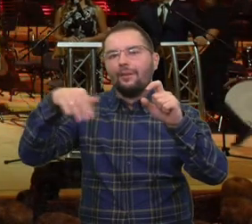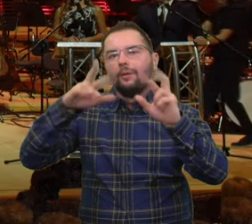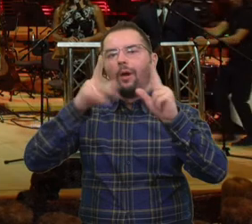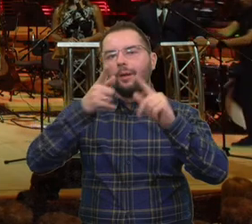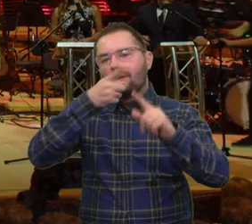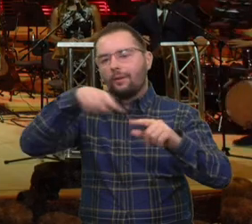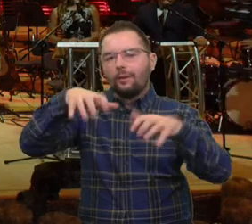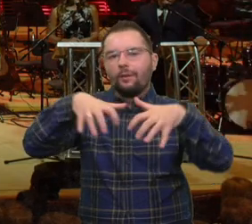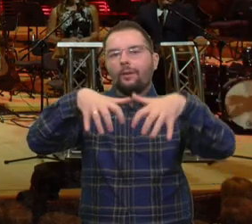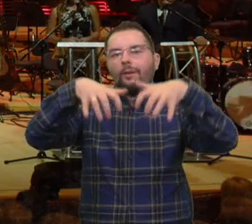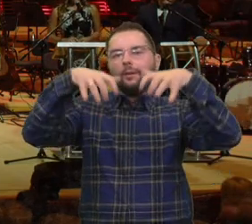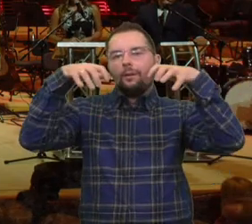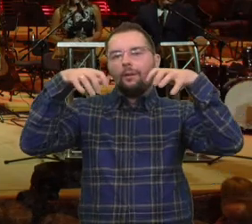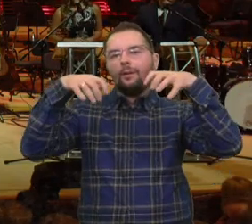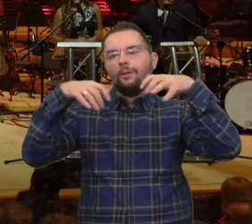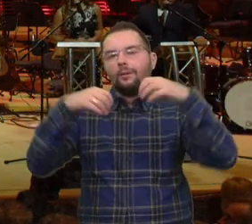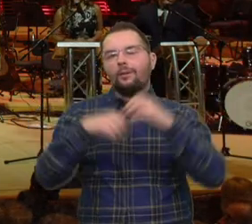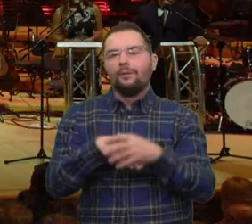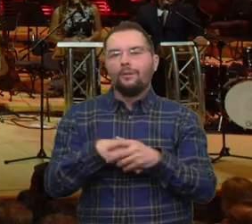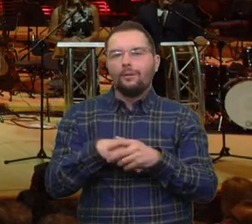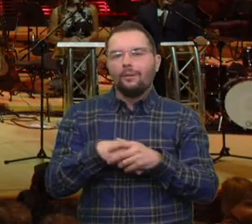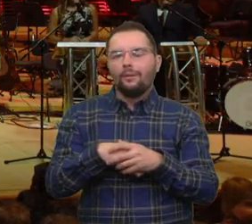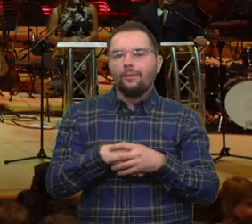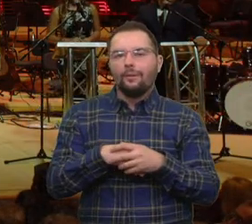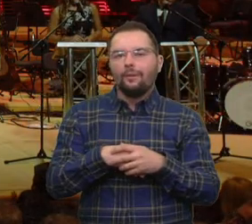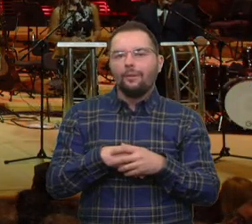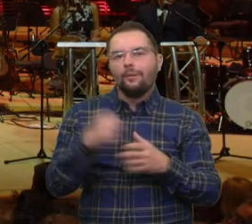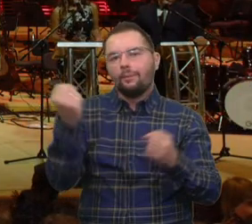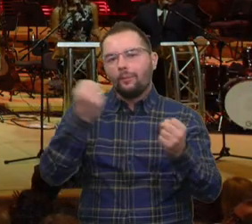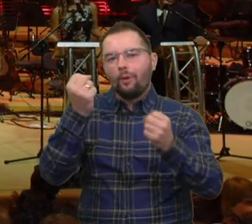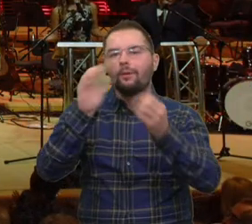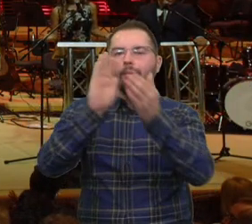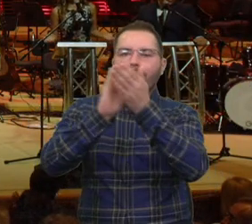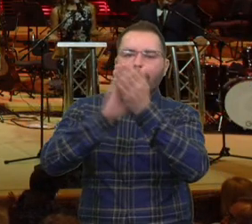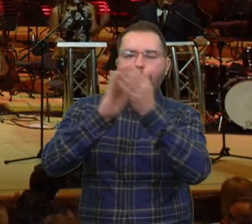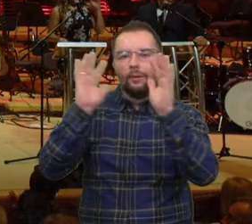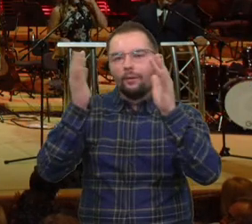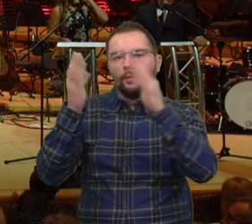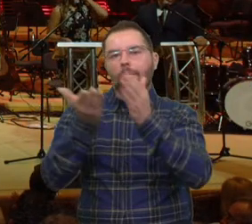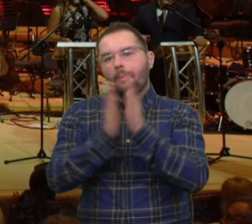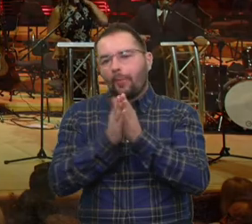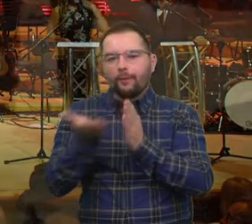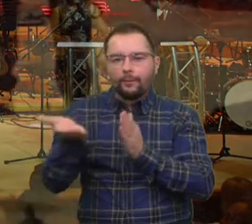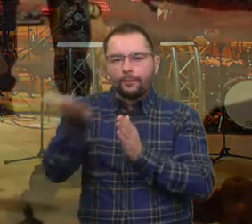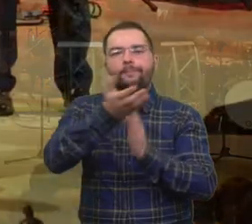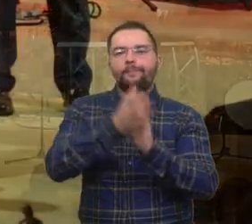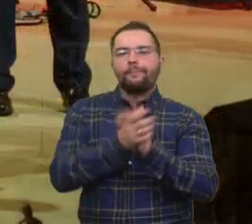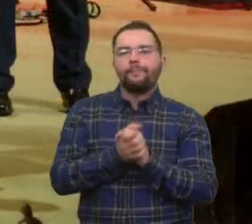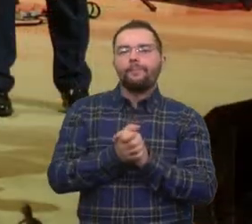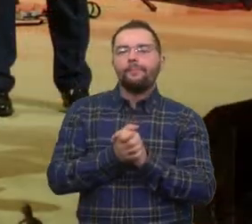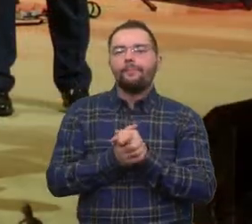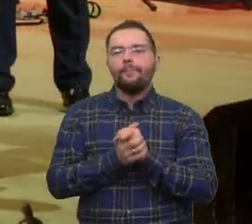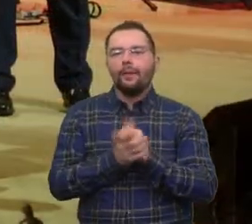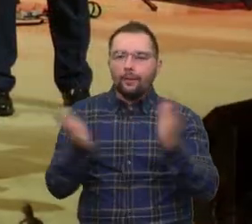publiczności. Zrobią. Państwa prosimy teraz właśnie o oklaski. No.